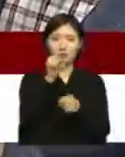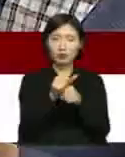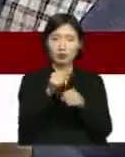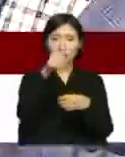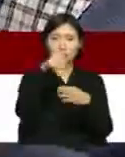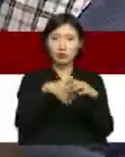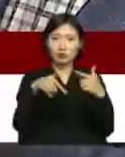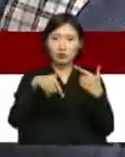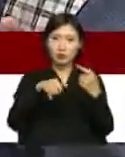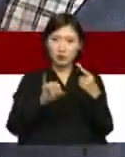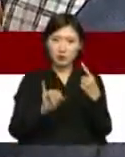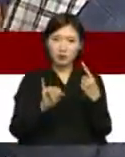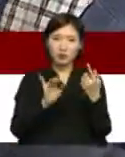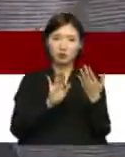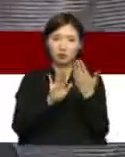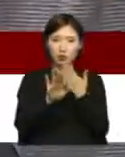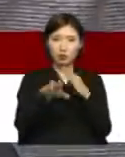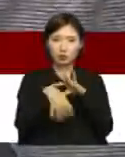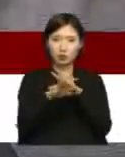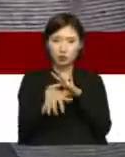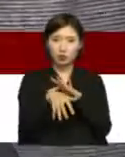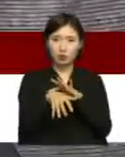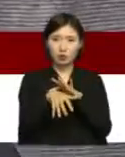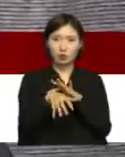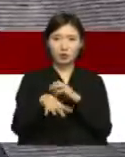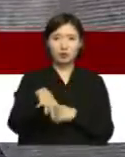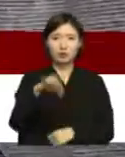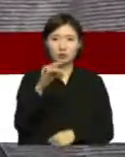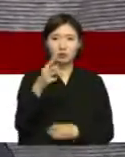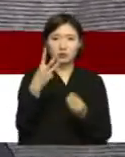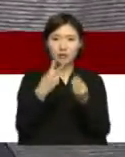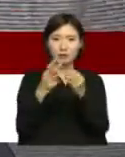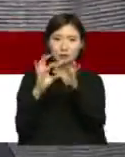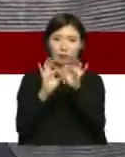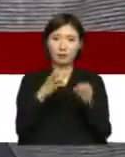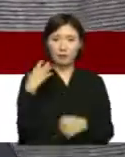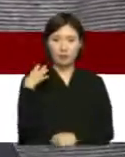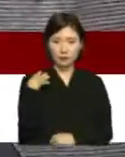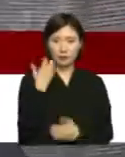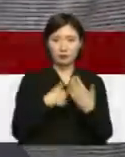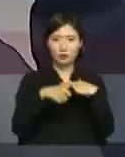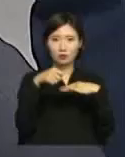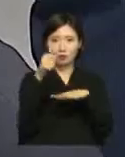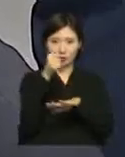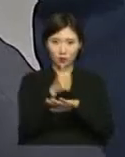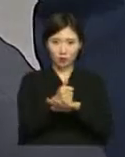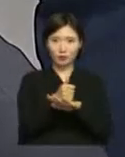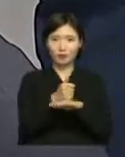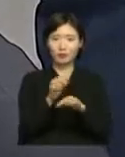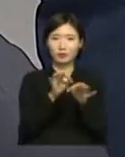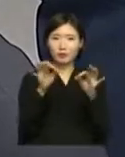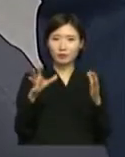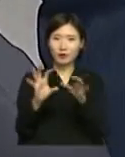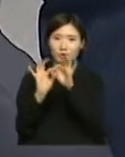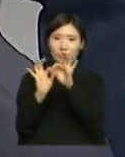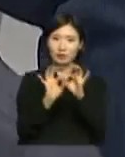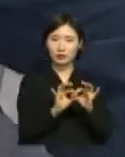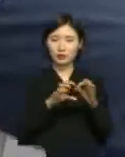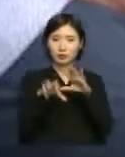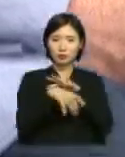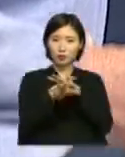이후 최초로 종로구청장직 3선을 연임하게 됐습니다. 김영종 종로구청장은 그동안 이어온